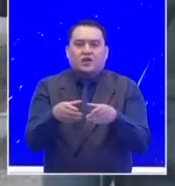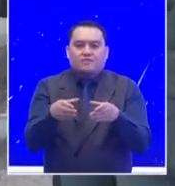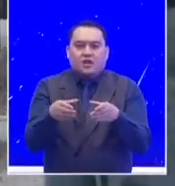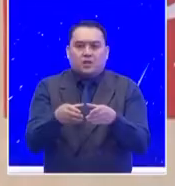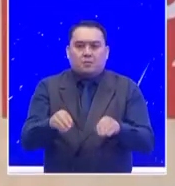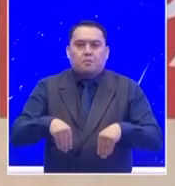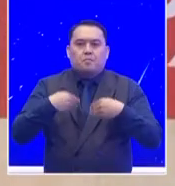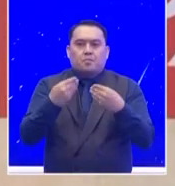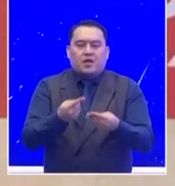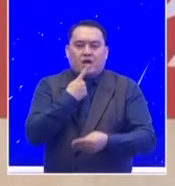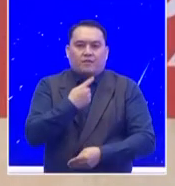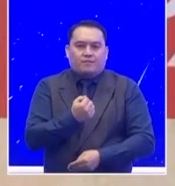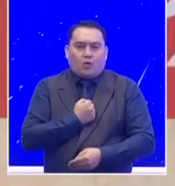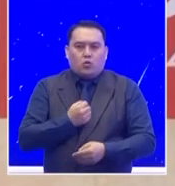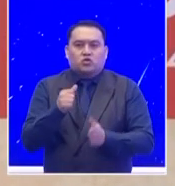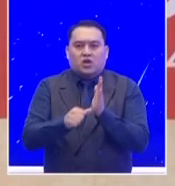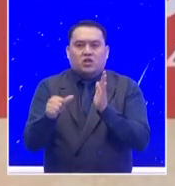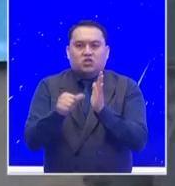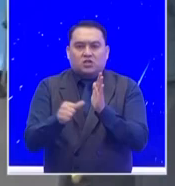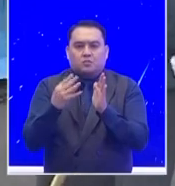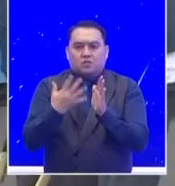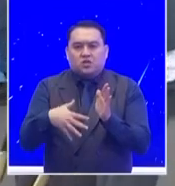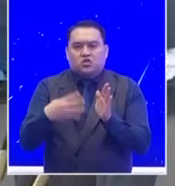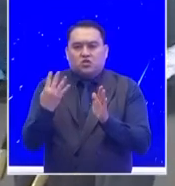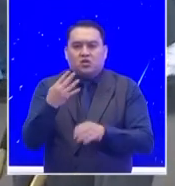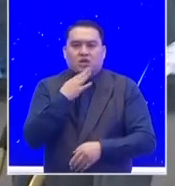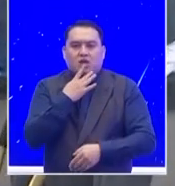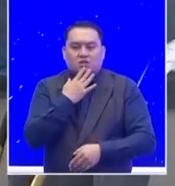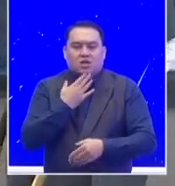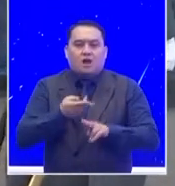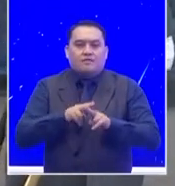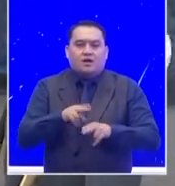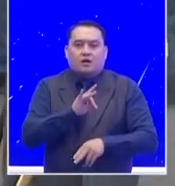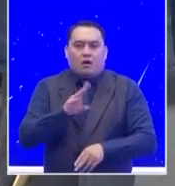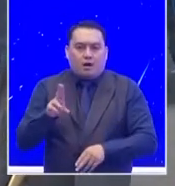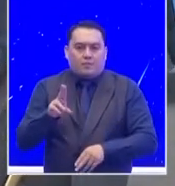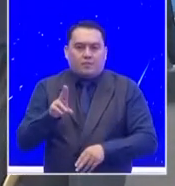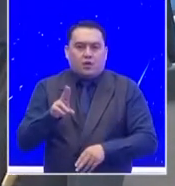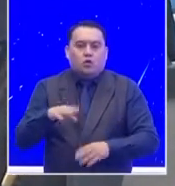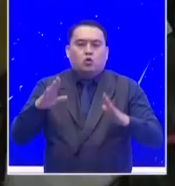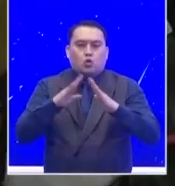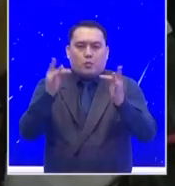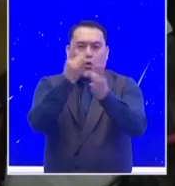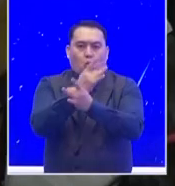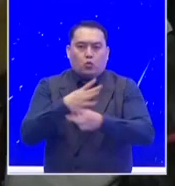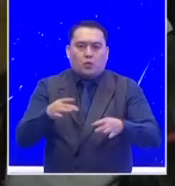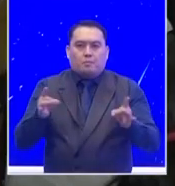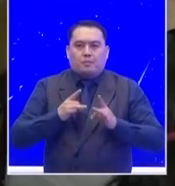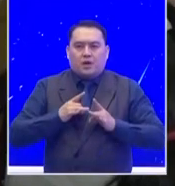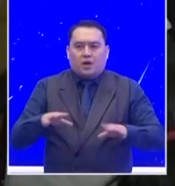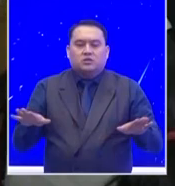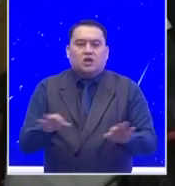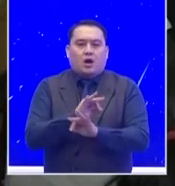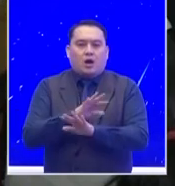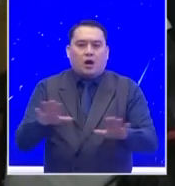был передан в войсковую часть 66-54 Национальной гвардии РК. Затем в Доме культуры прошел праздничный